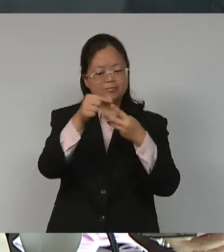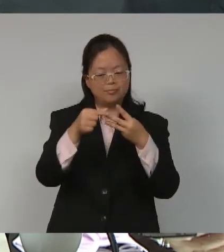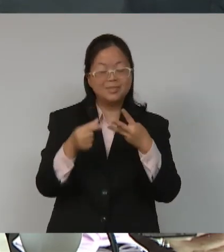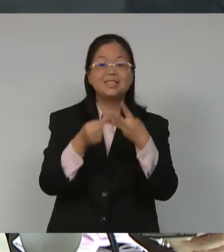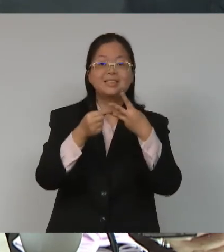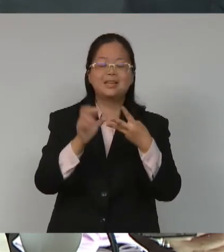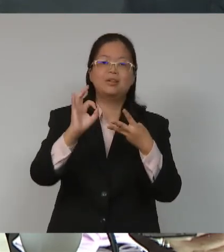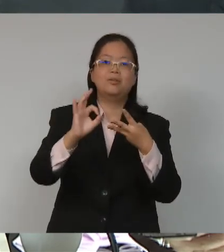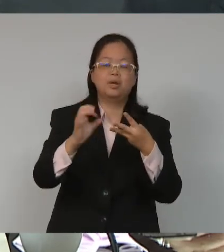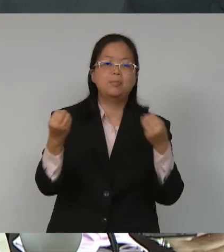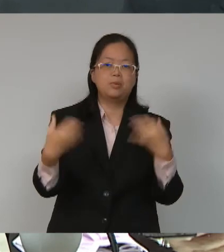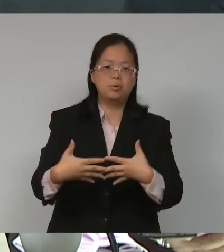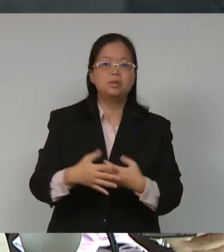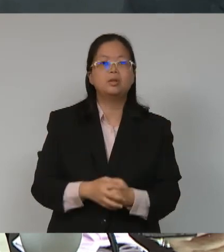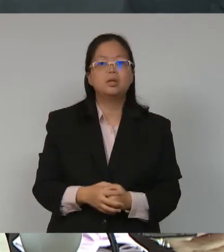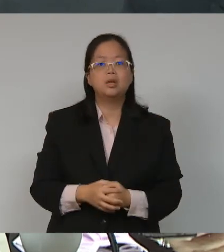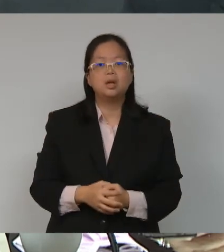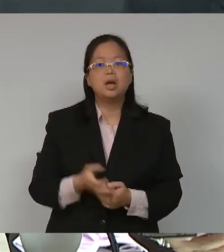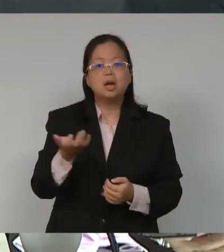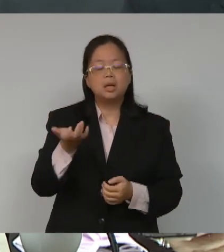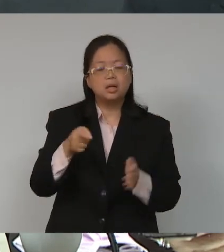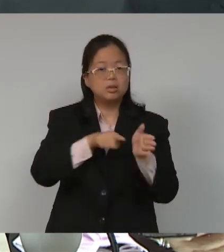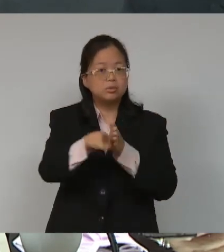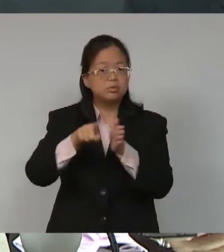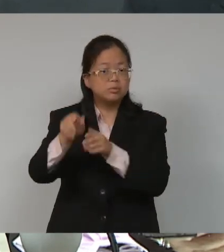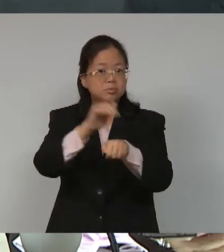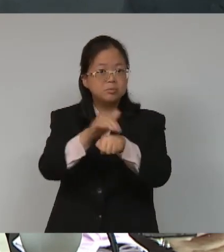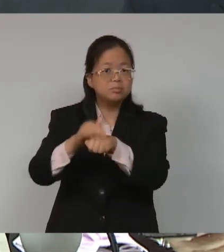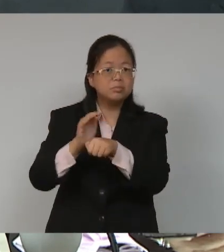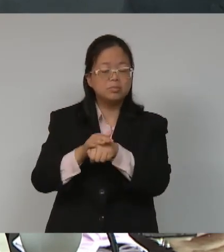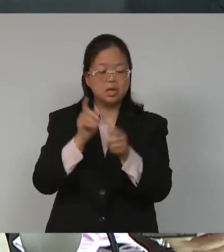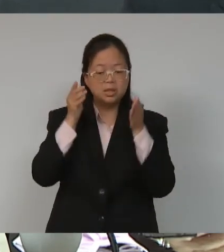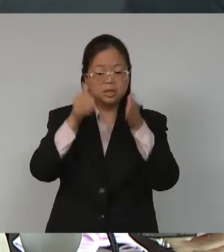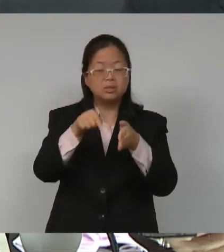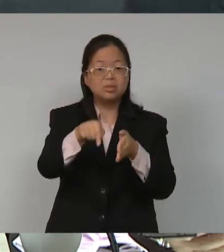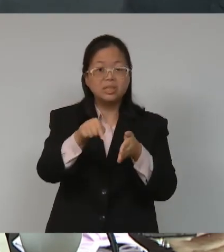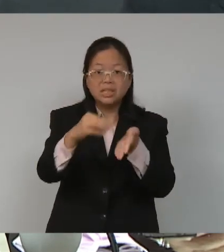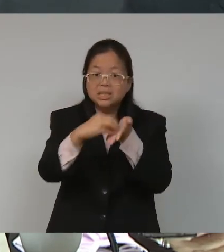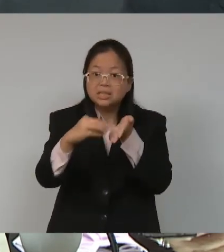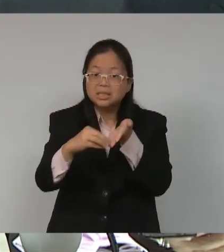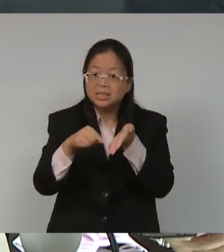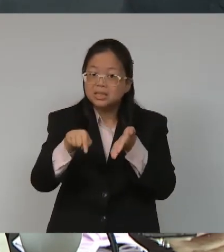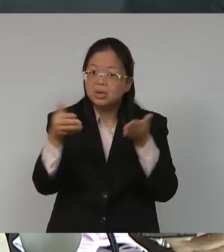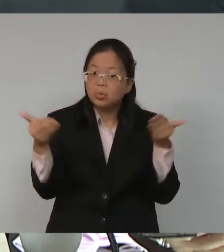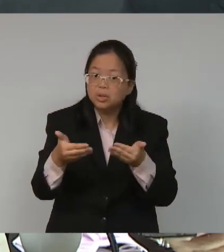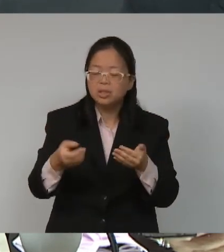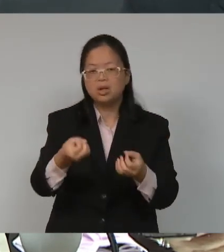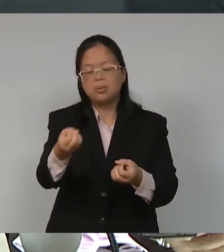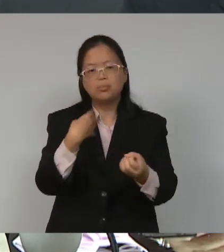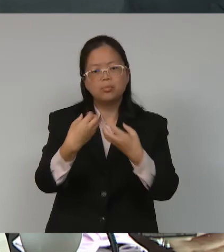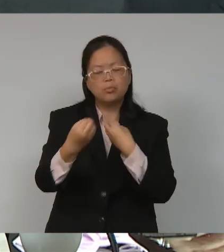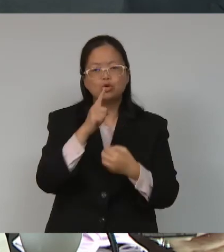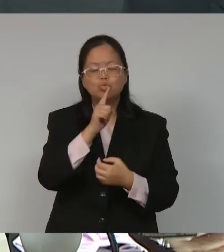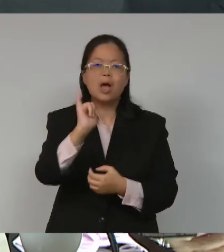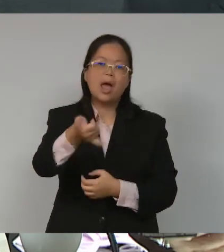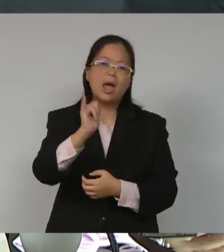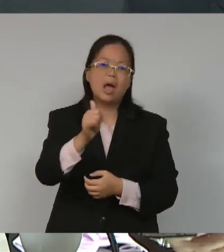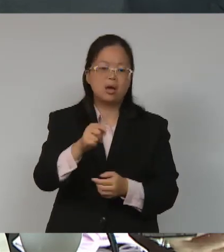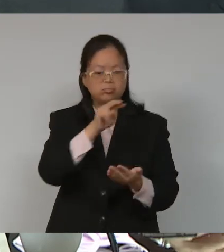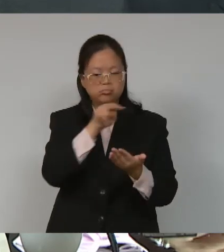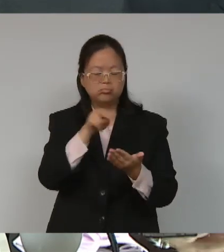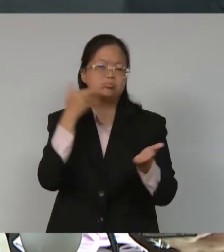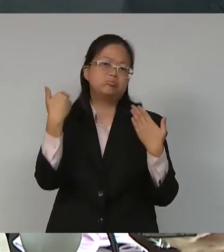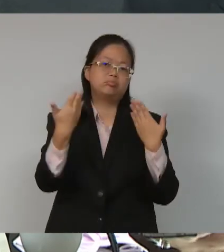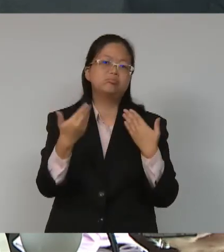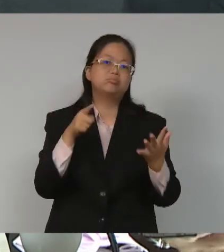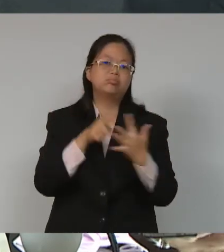过这样的考量。那实际上我们刚刚听到各个学者专家对于这个部分大概也都没有什么的指正哦，觉得文字是非常清楚的。